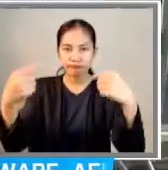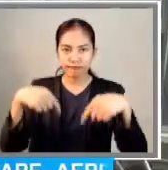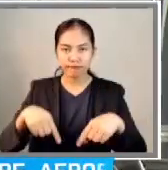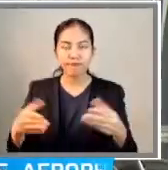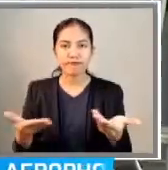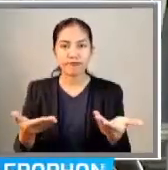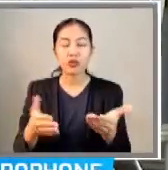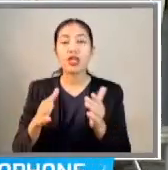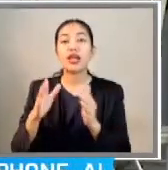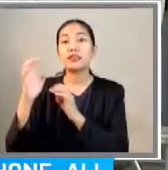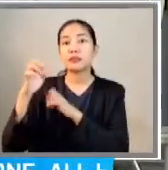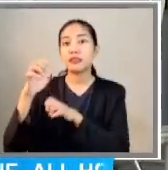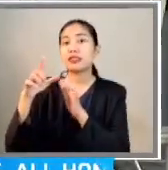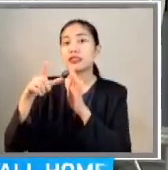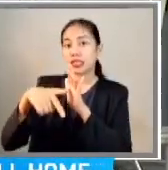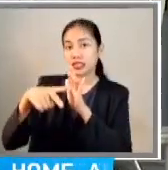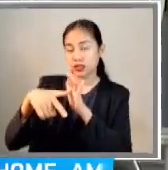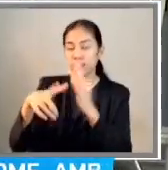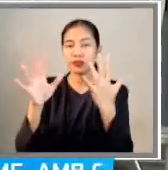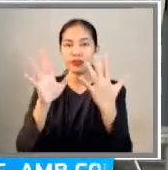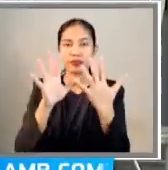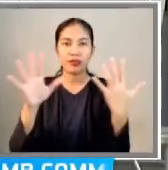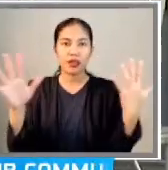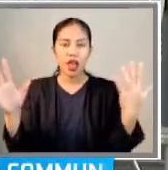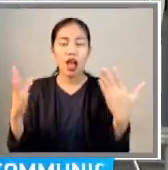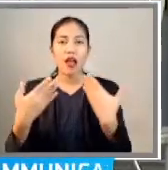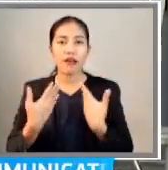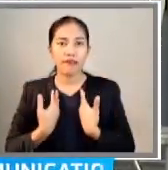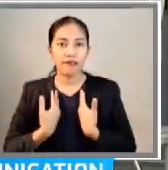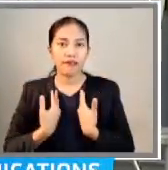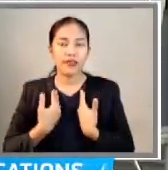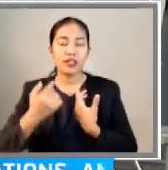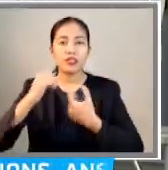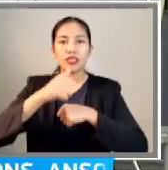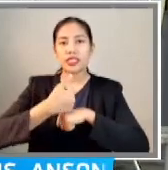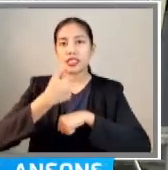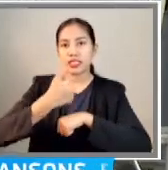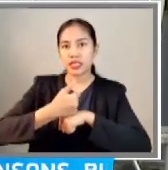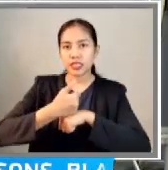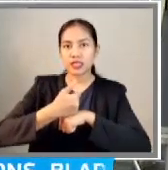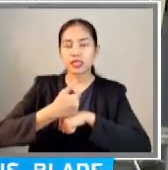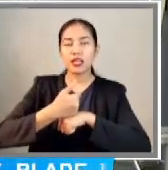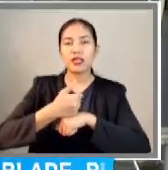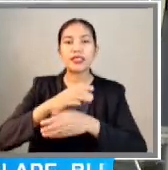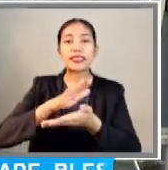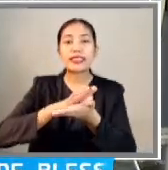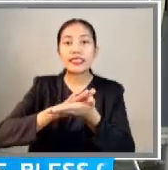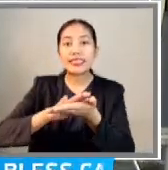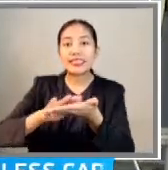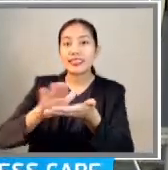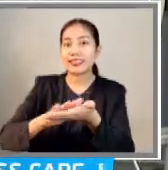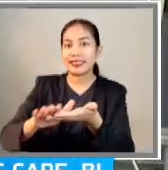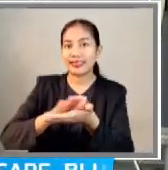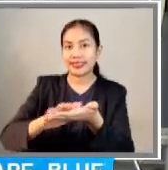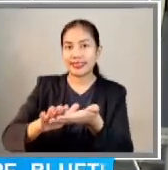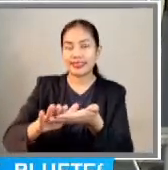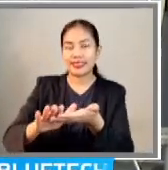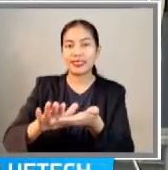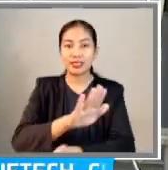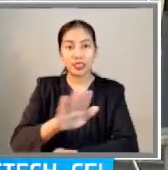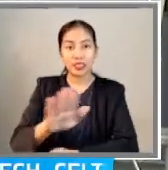pila ay meron pong naka-assign no, na magsasanitize sa inyo. So kailangan ng inyong